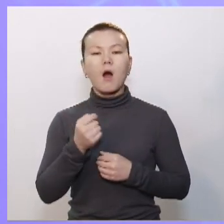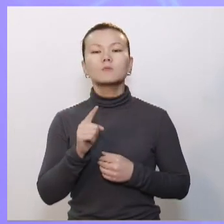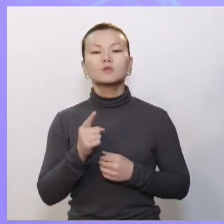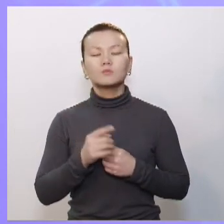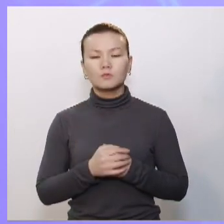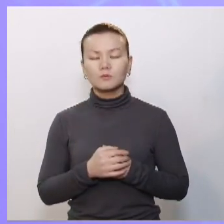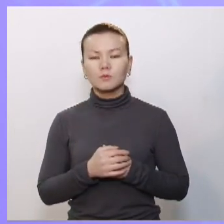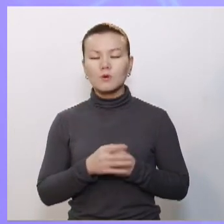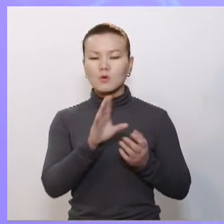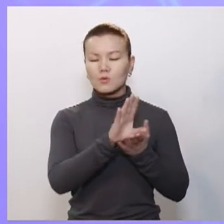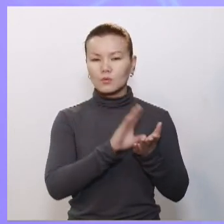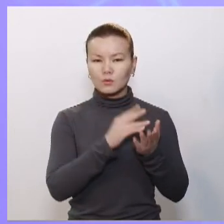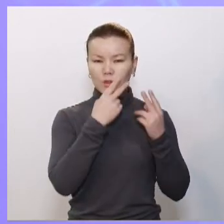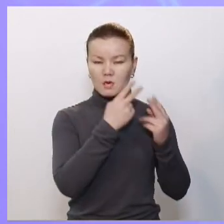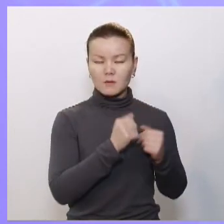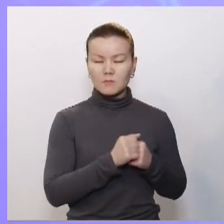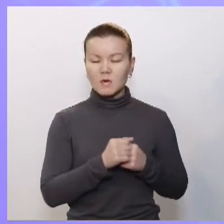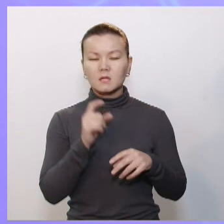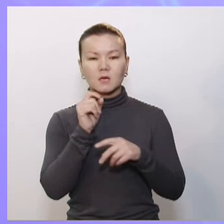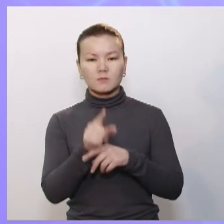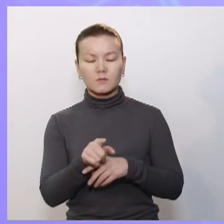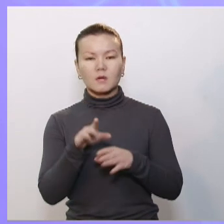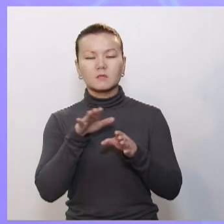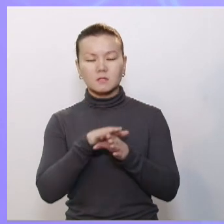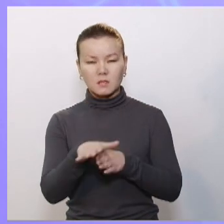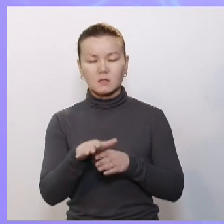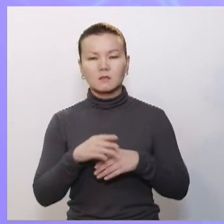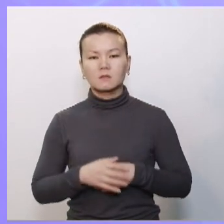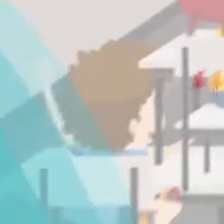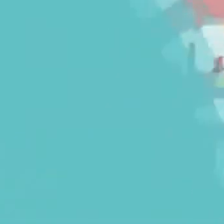Үлгүгө таянып, тапшырманы жазгыла.